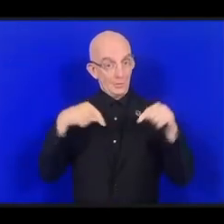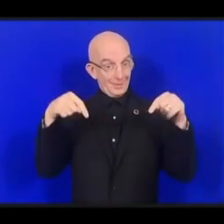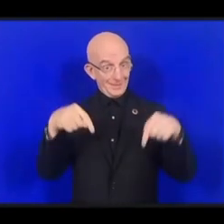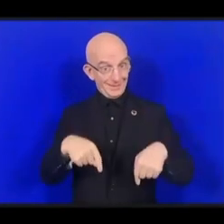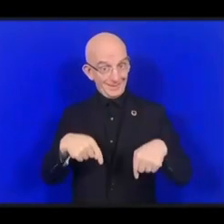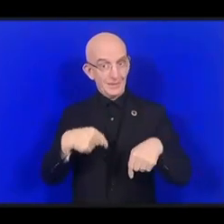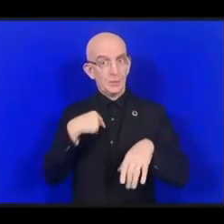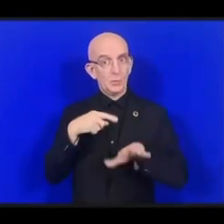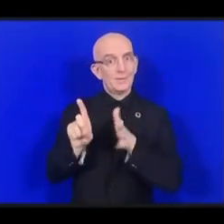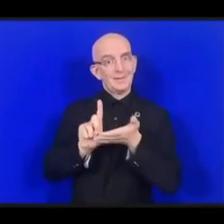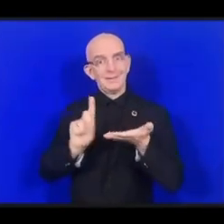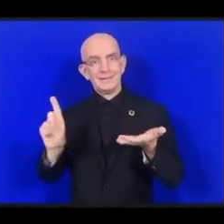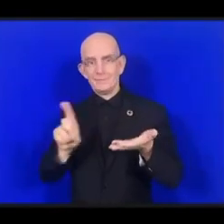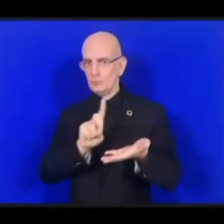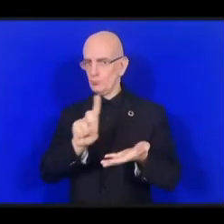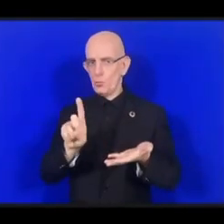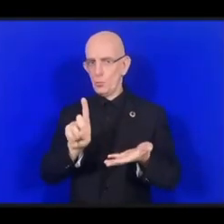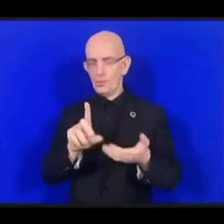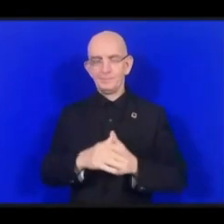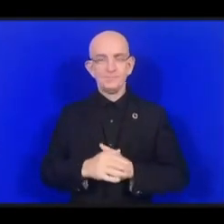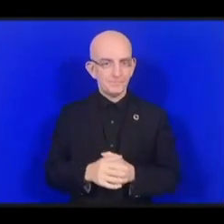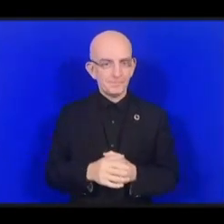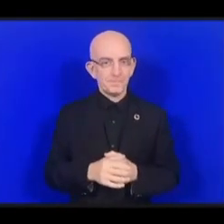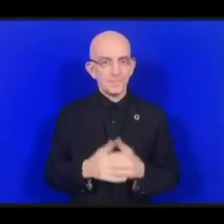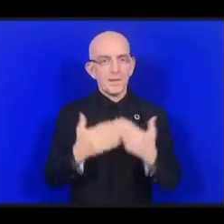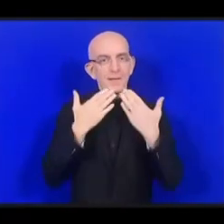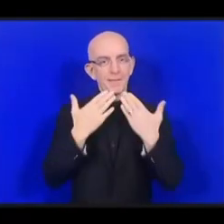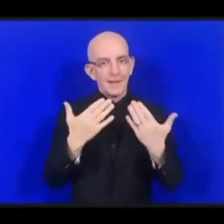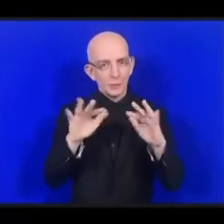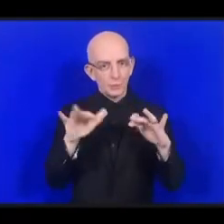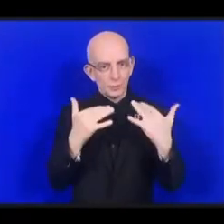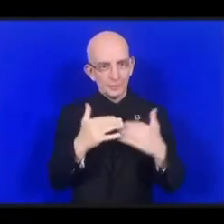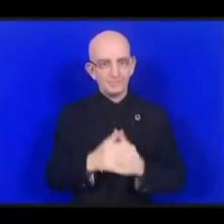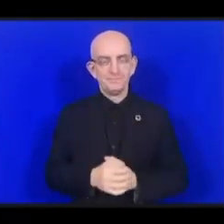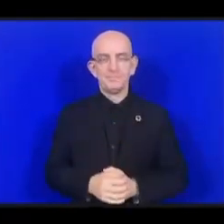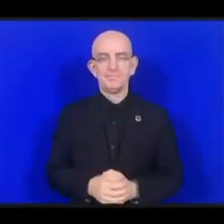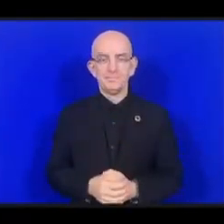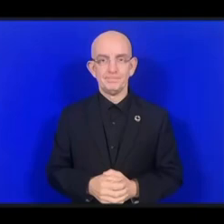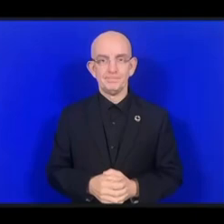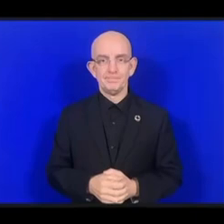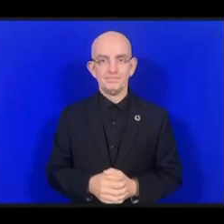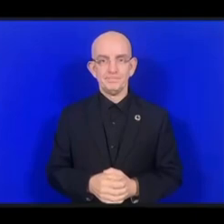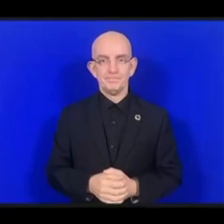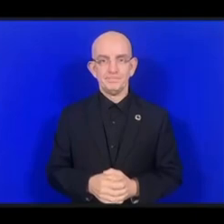thankmuchありがとうございまし